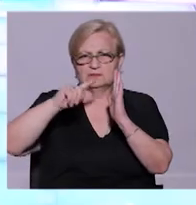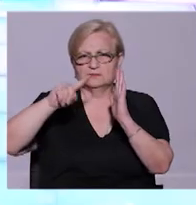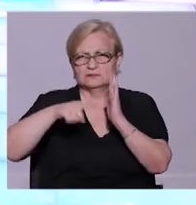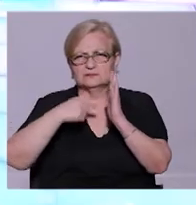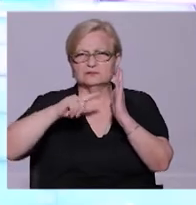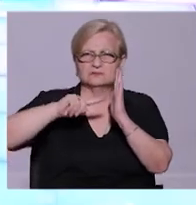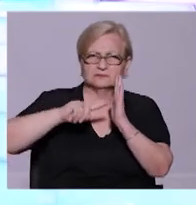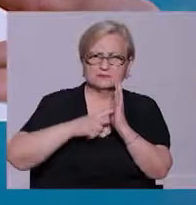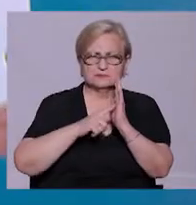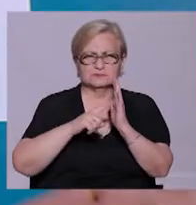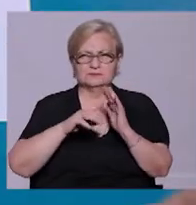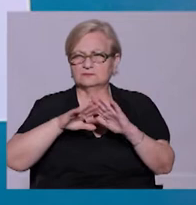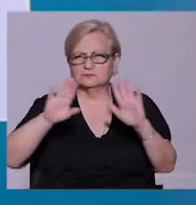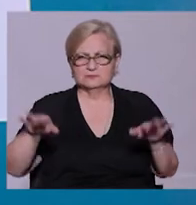ხედავთ?